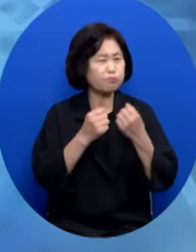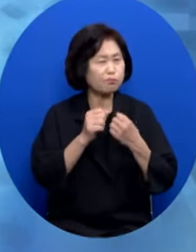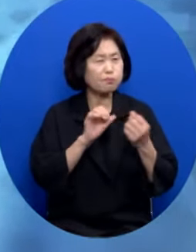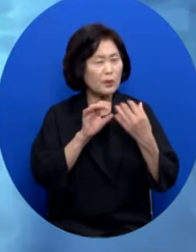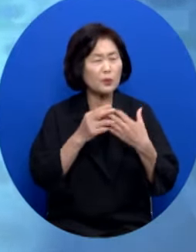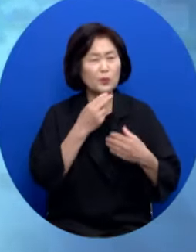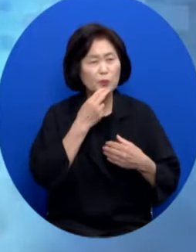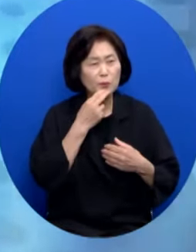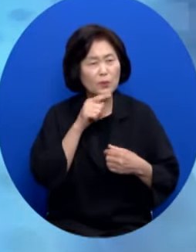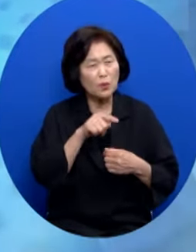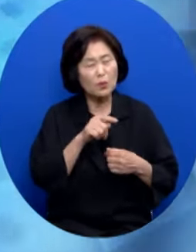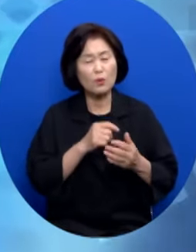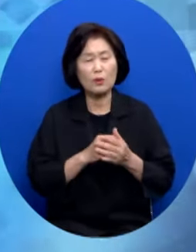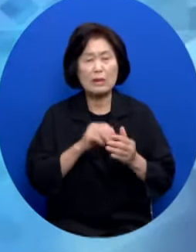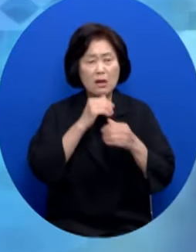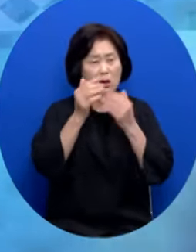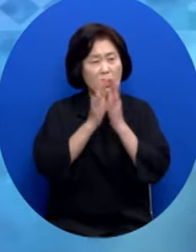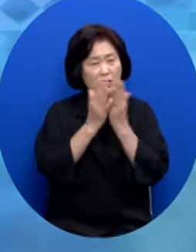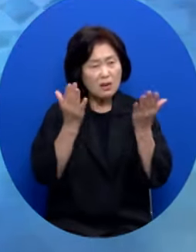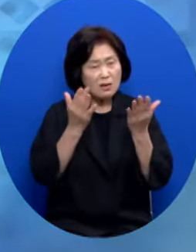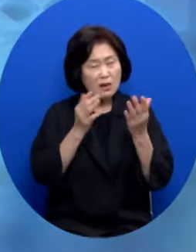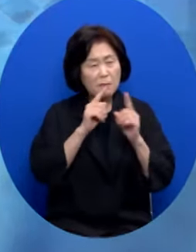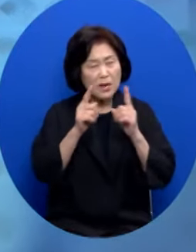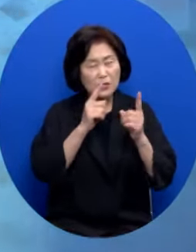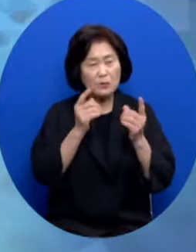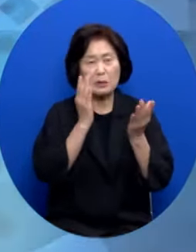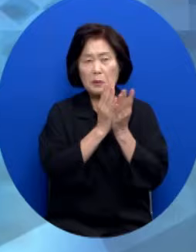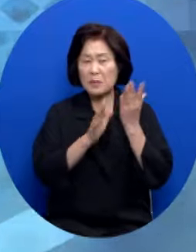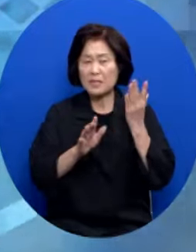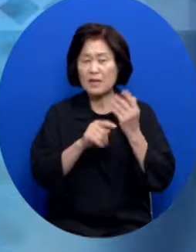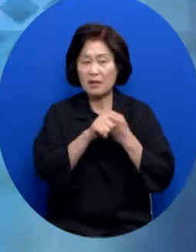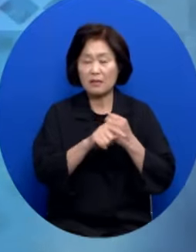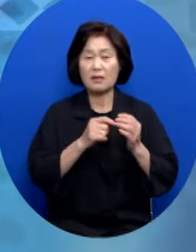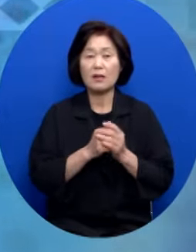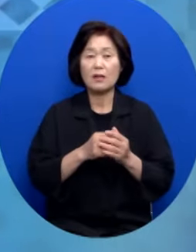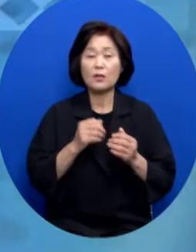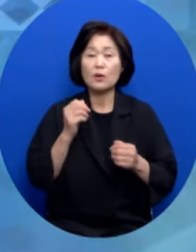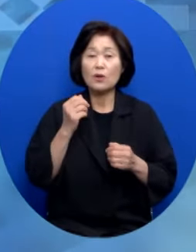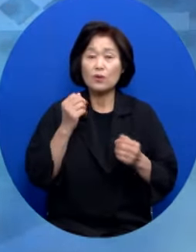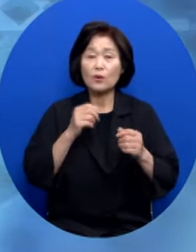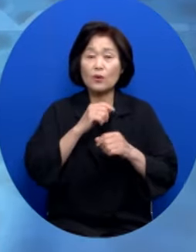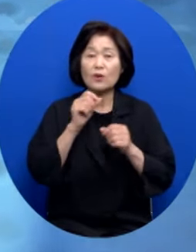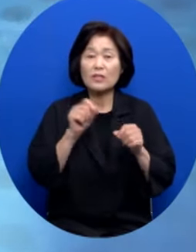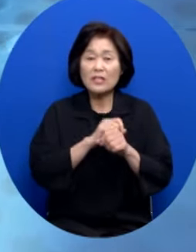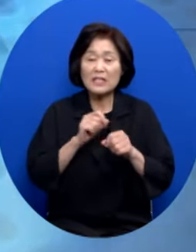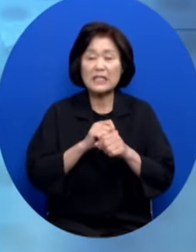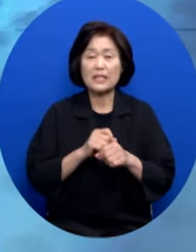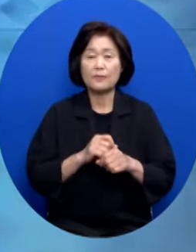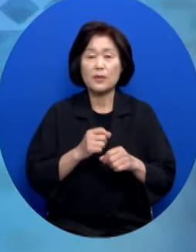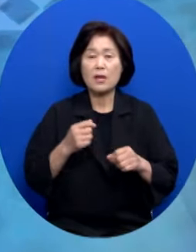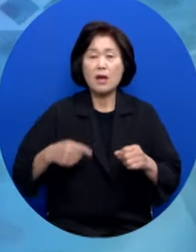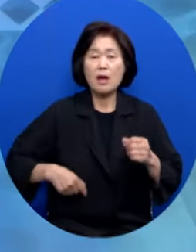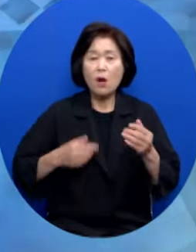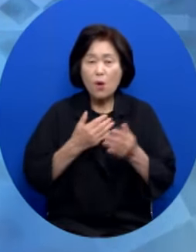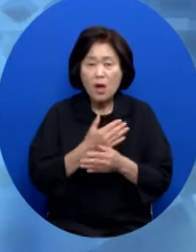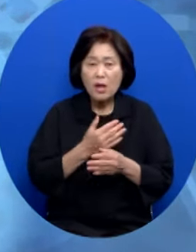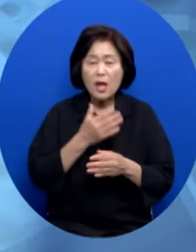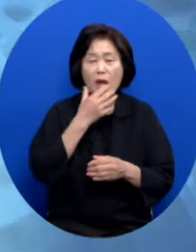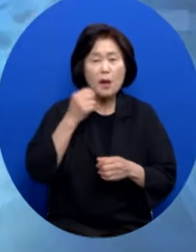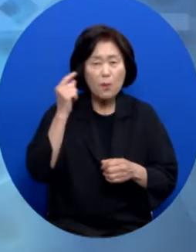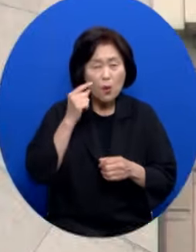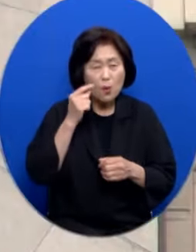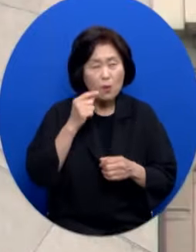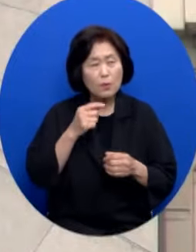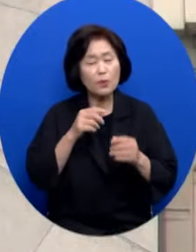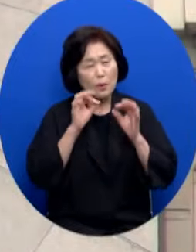보니까 성과도 거리가 멀고 특히 성화 복음 회계 복음의 입장에서 봐도 거리가